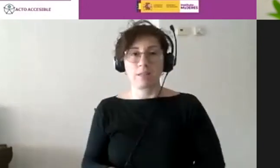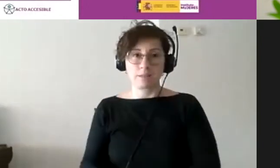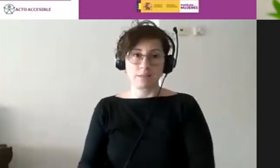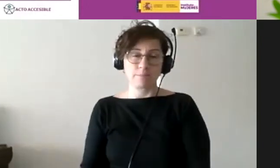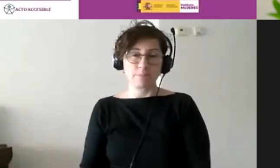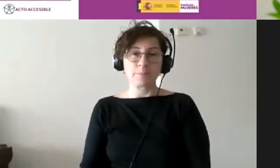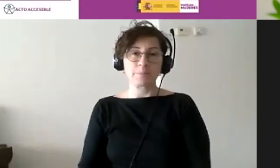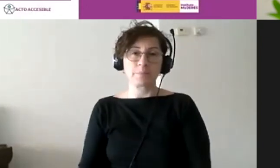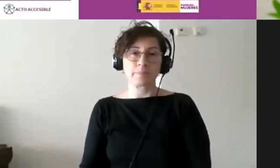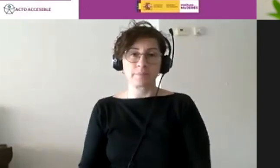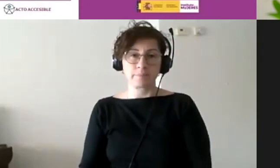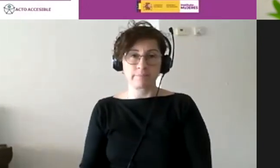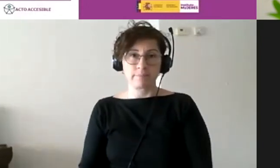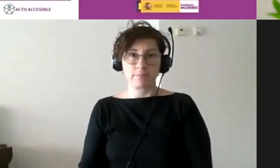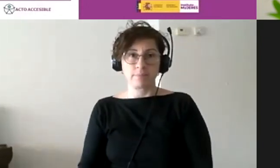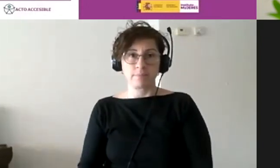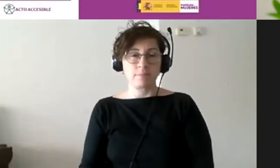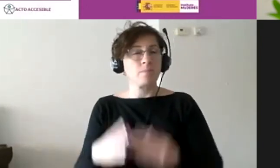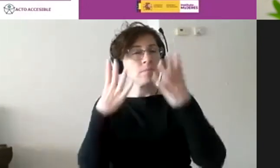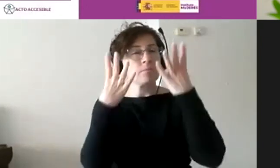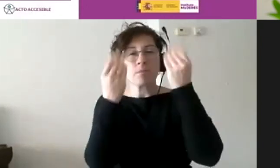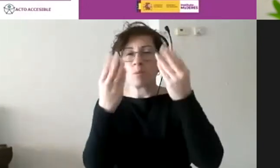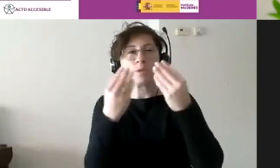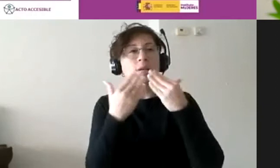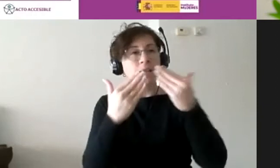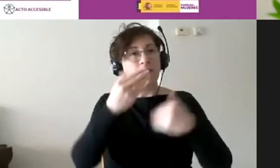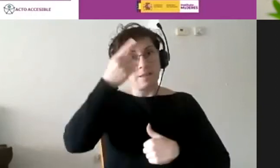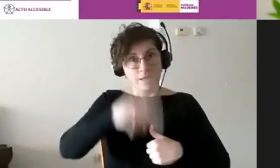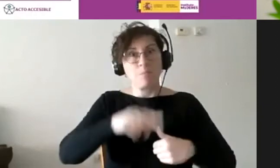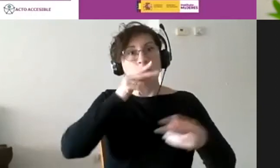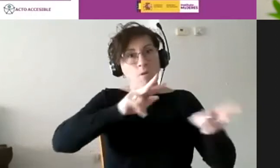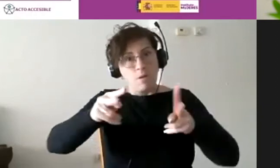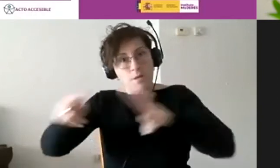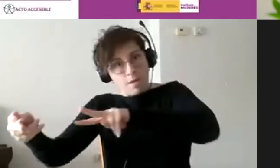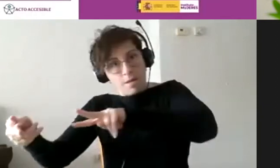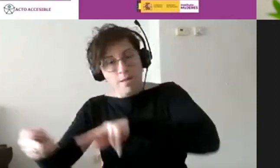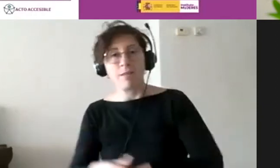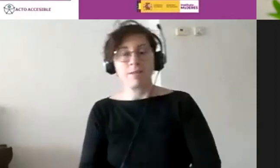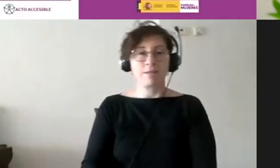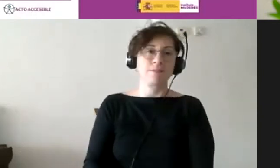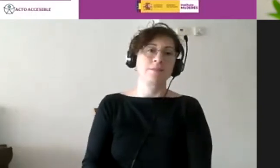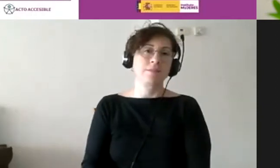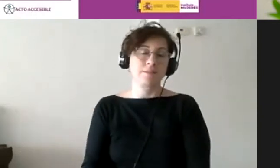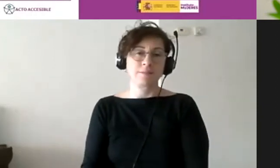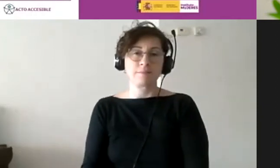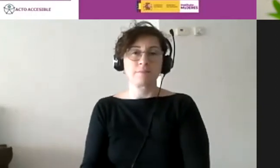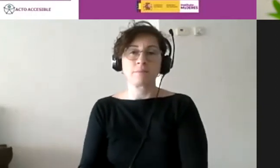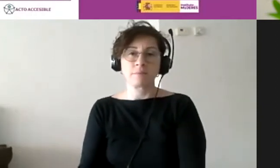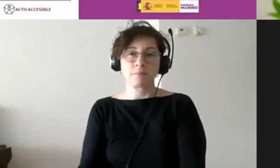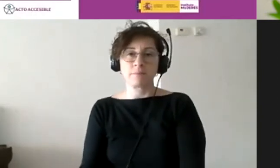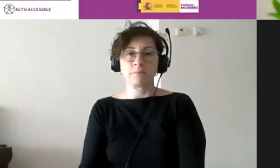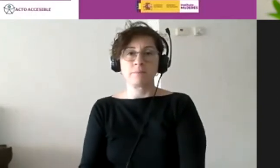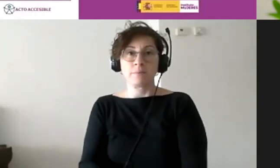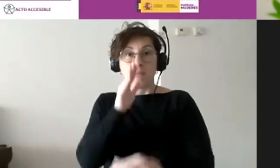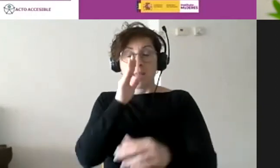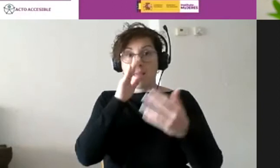включаюсь. Thank you. Thank you also very much for the translator. Thank you. Thank you, man. Thank you very much. So now